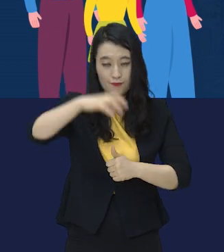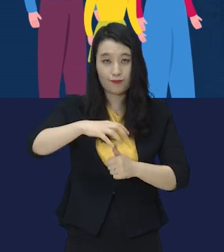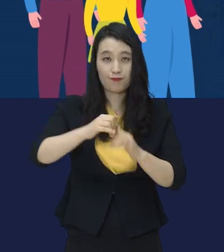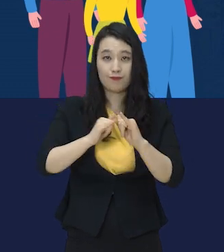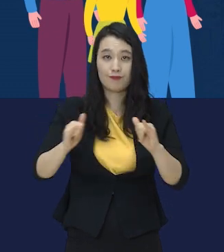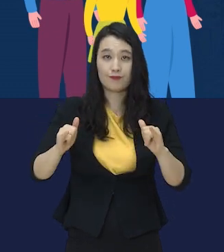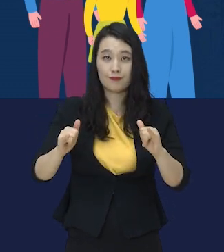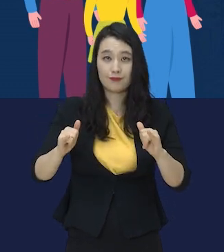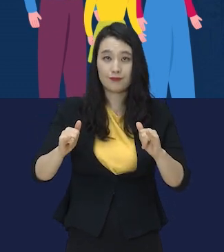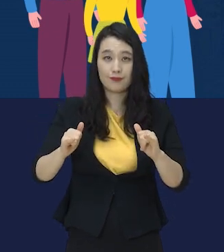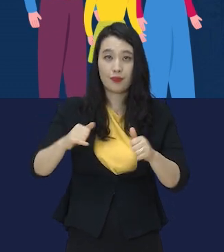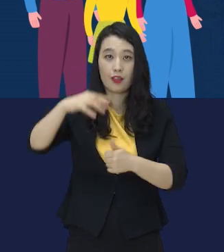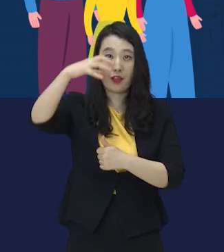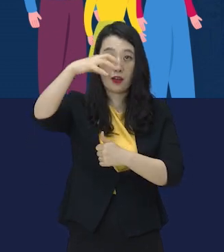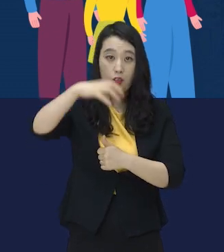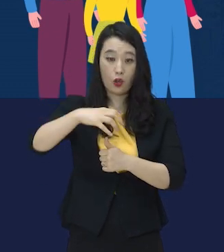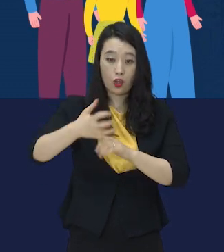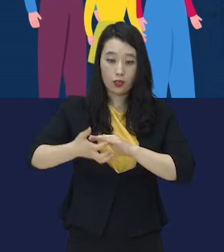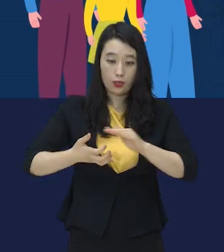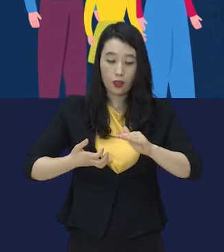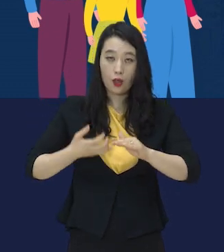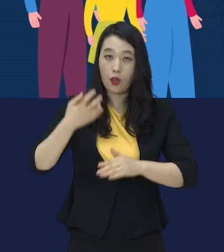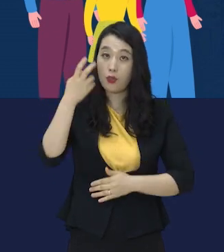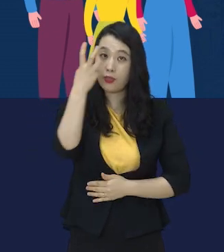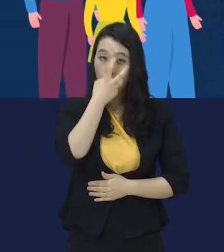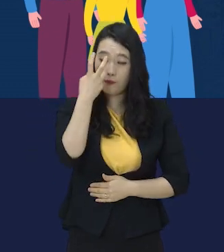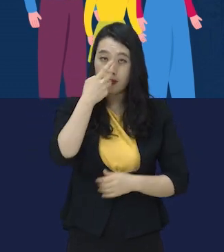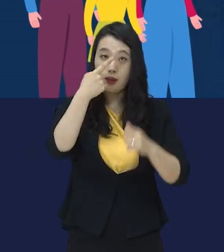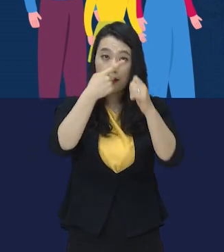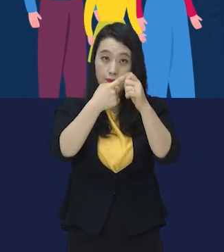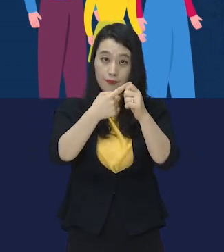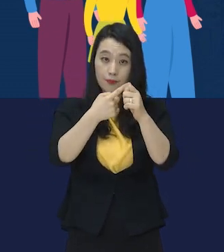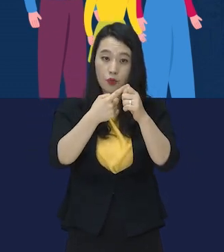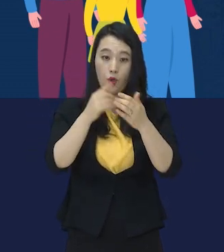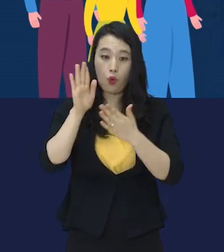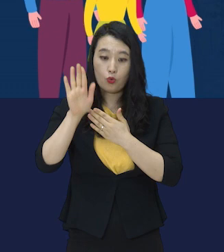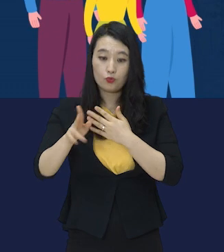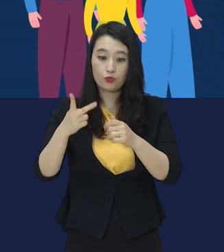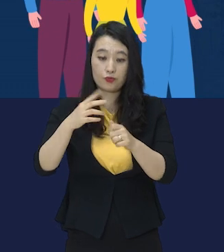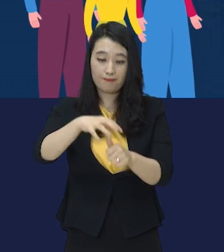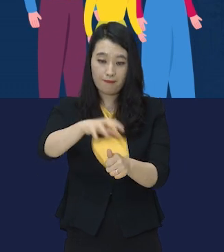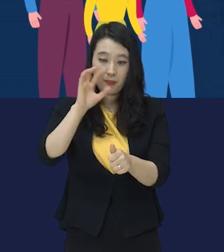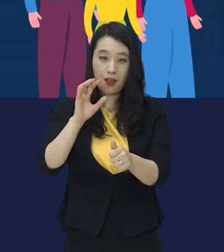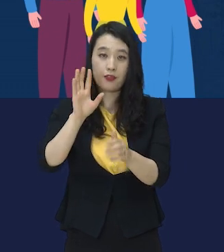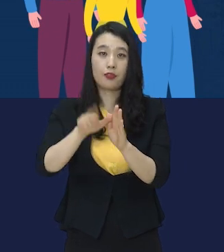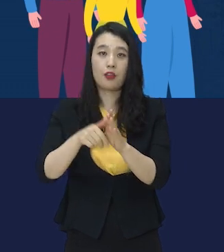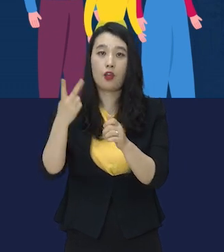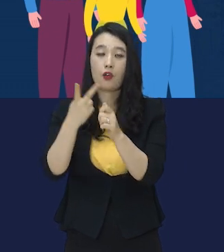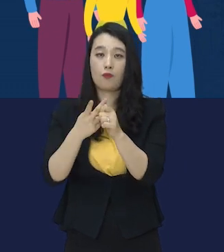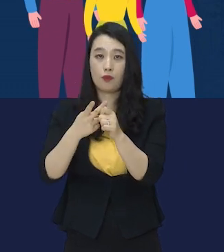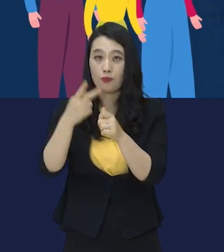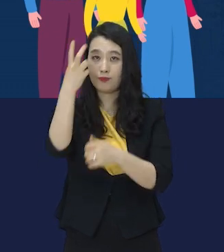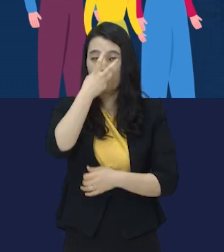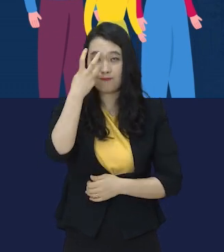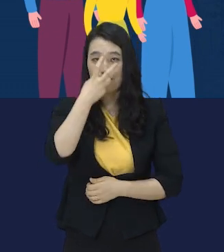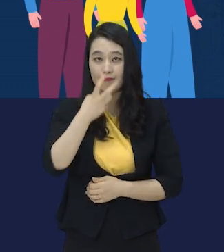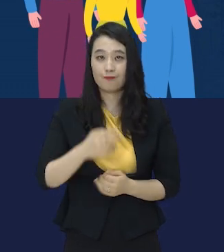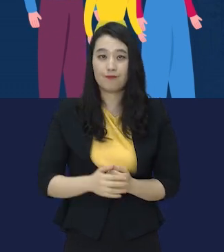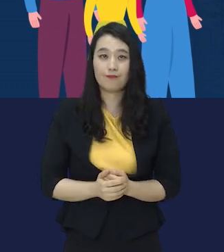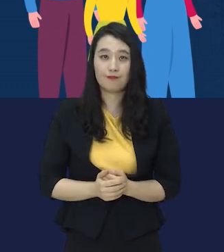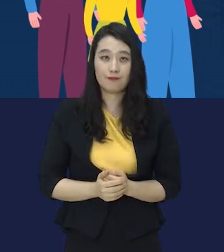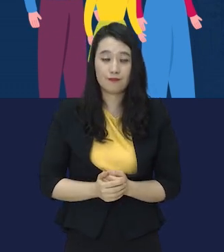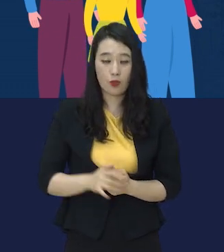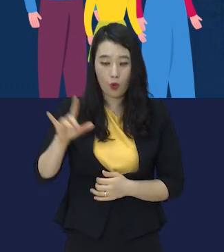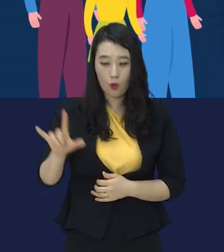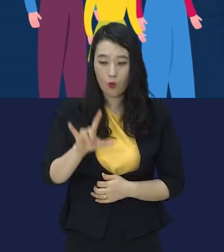대상으로 격리에 들어가기 직전에 한 차례, 직후에 또한 차례 검사를 실시해 코로나19